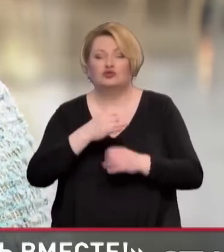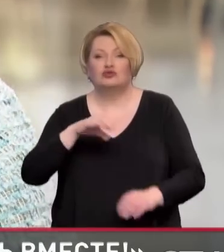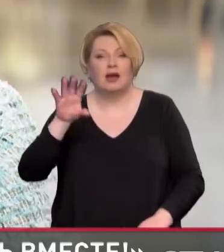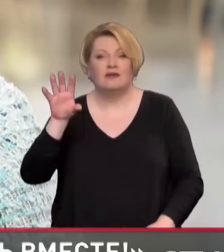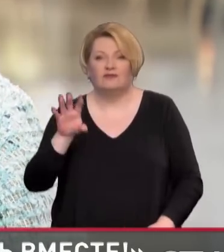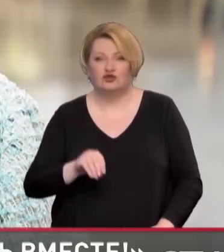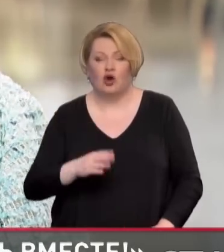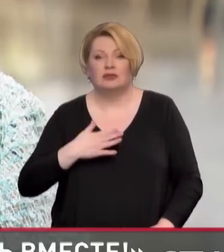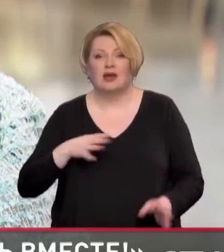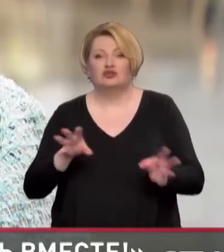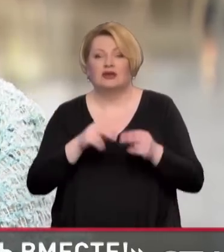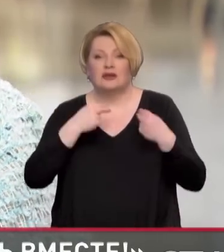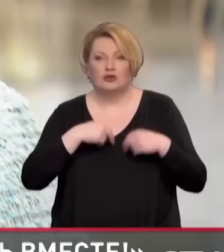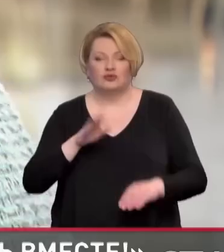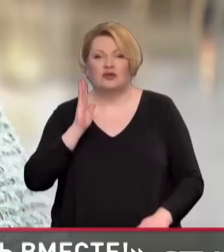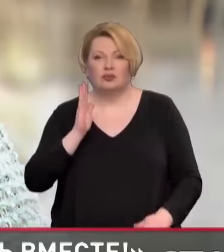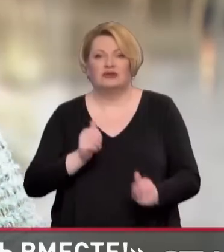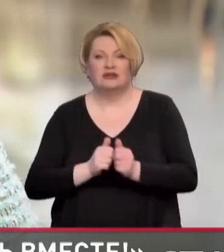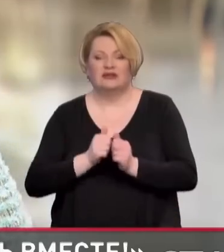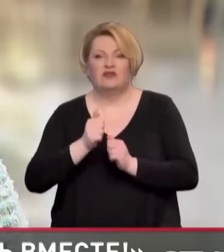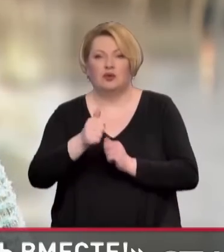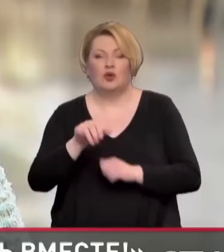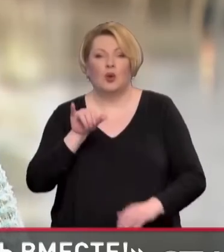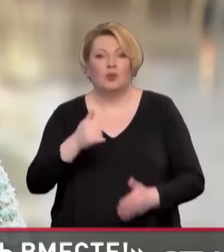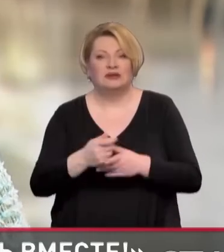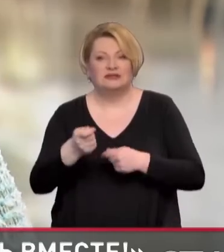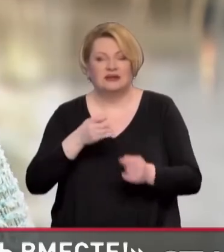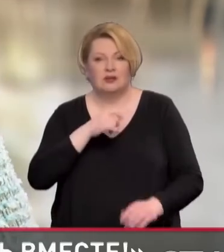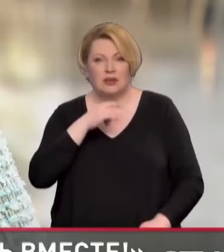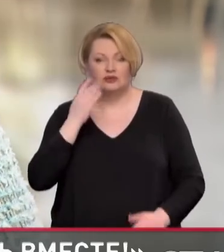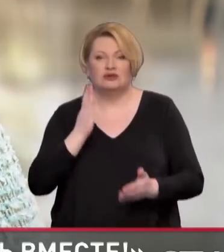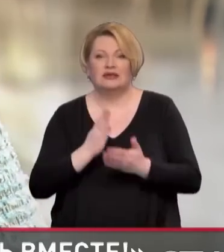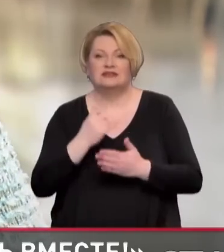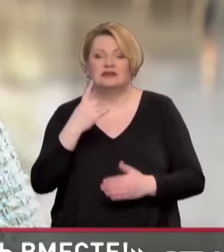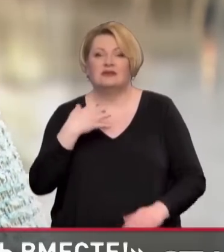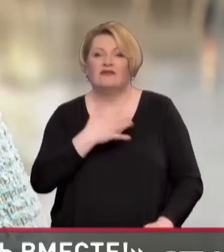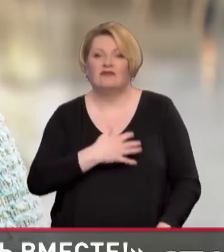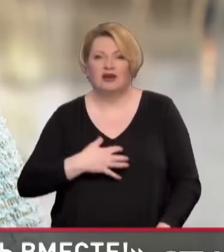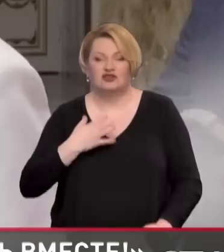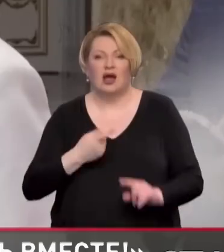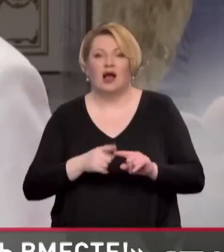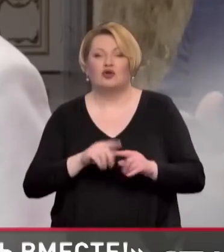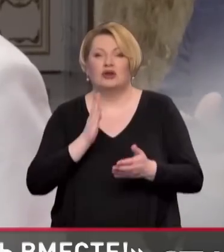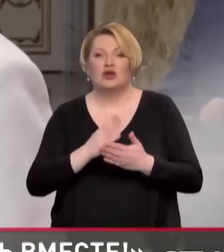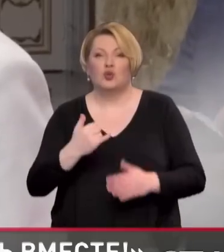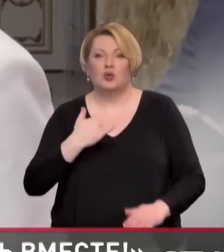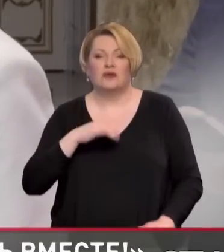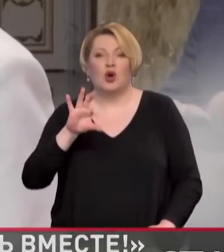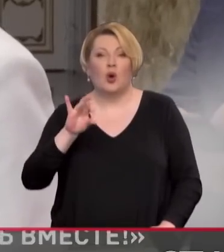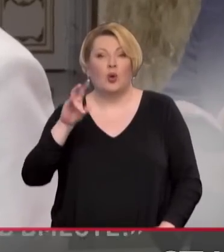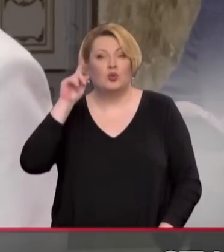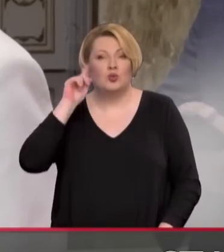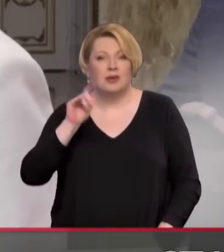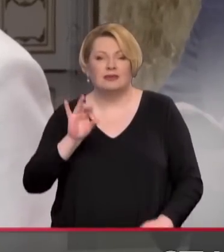Наше сотрудничество будет идти вперед, потому что у президента Беларуси есть одна важная вещь, которая есть и у нас. Он умеет и